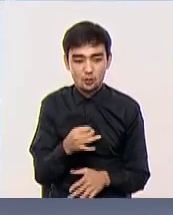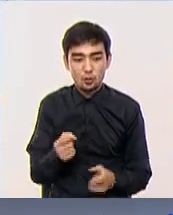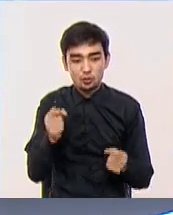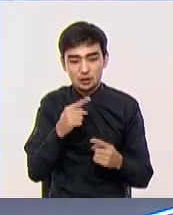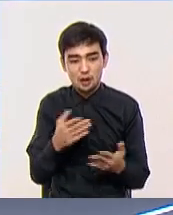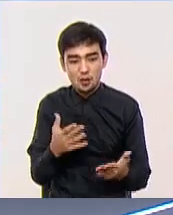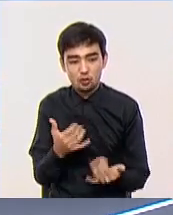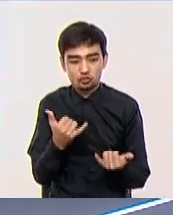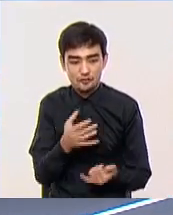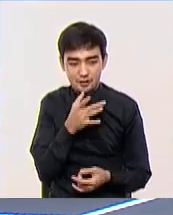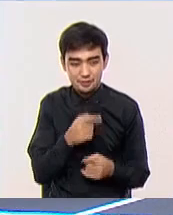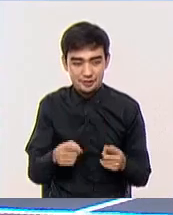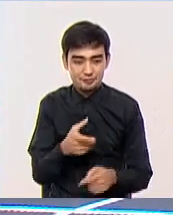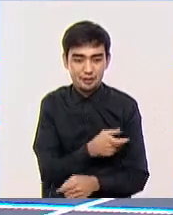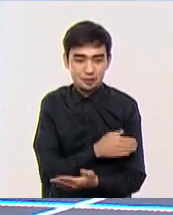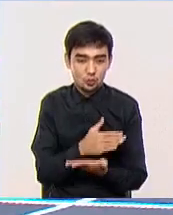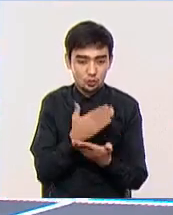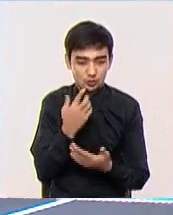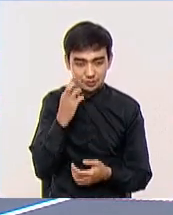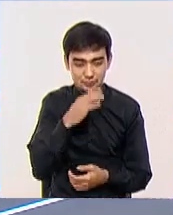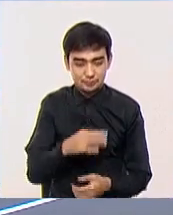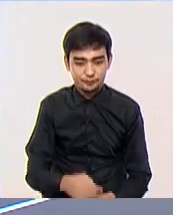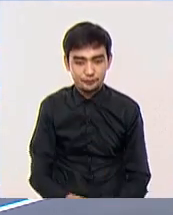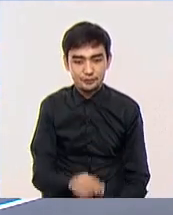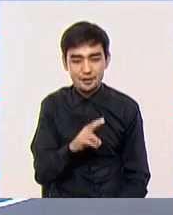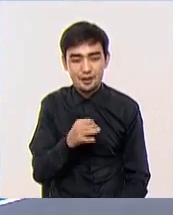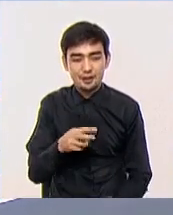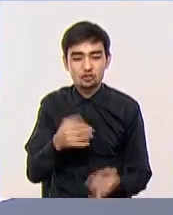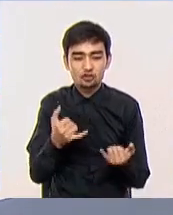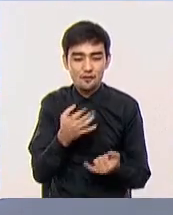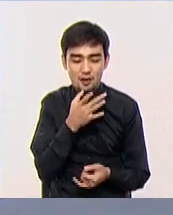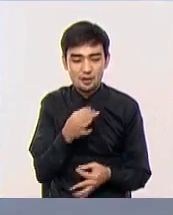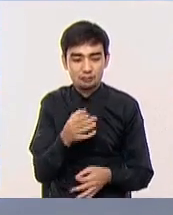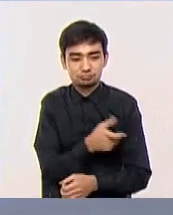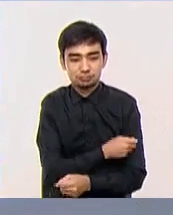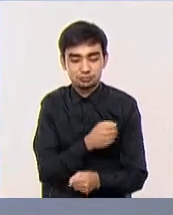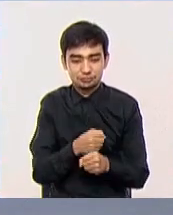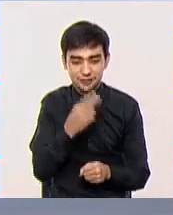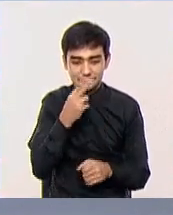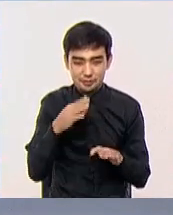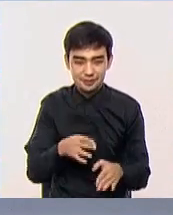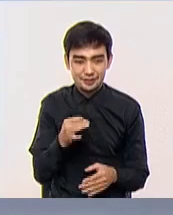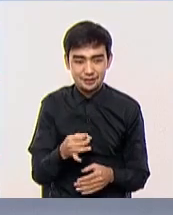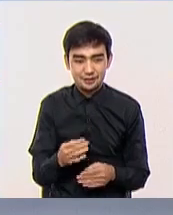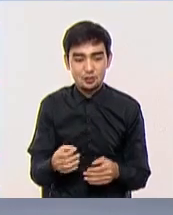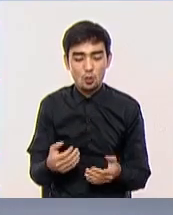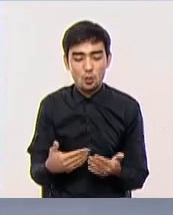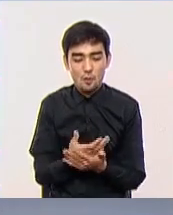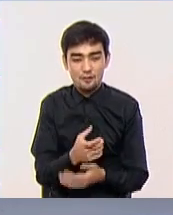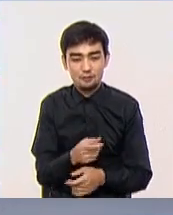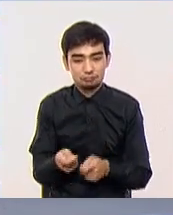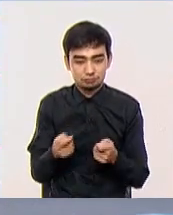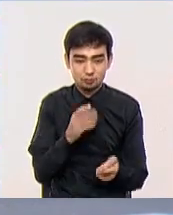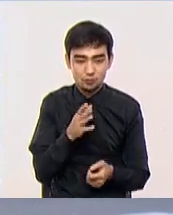узнавали, какая сейчас ситуация с вакцинами в стране. Далее, чем сейчас прививаются столицы и ожидается ли поставка новых